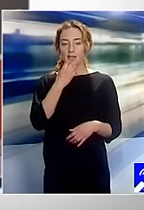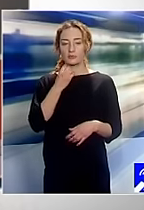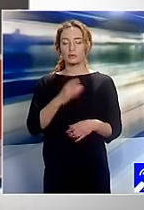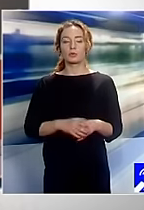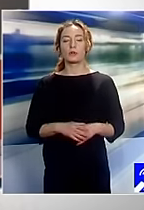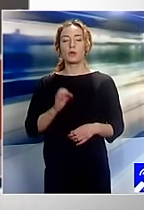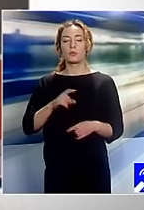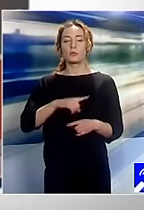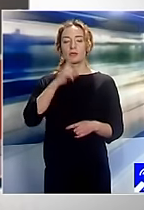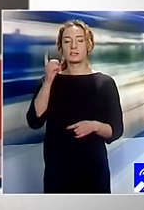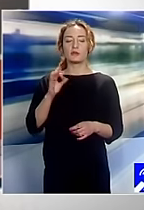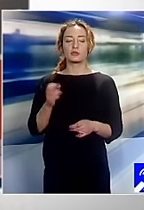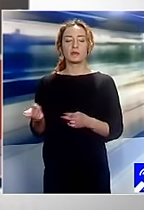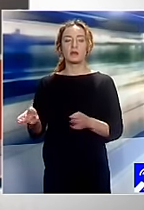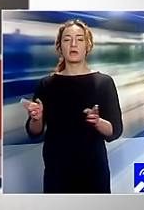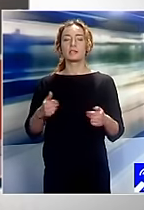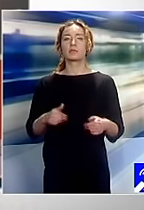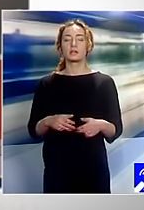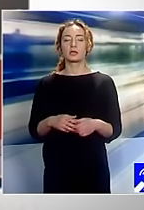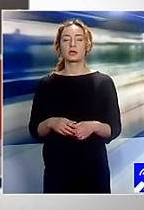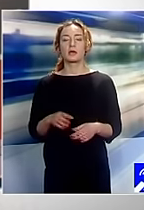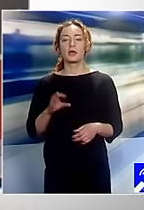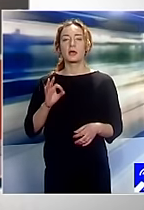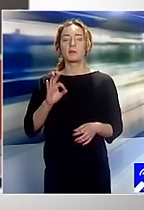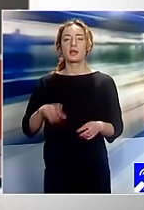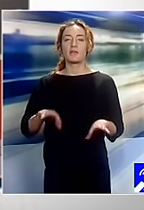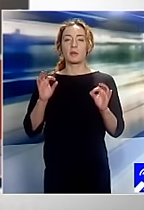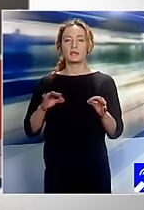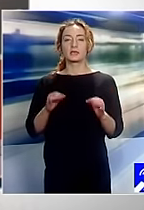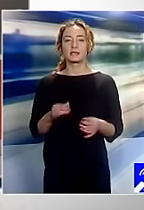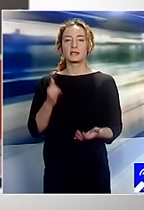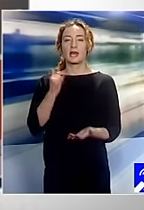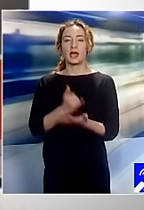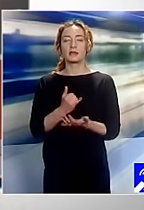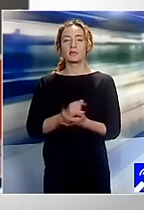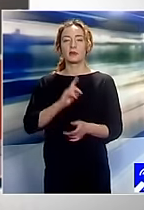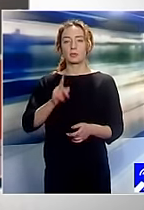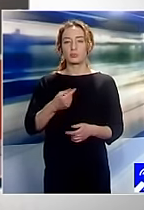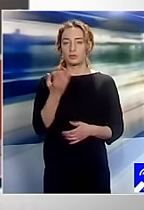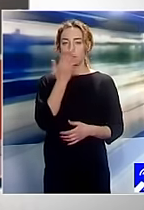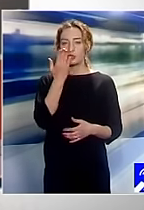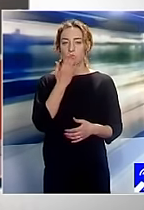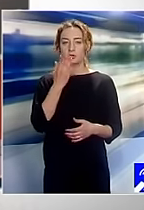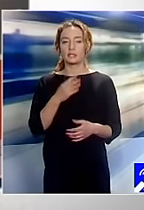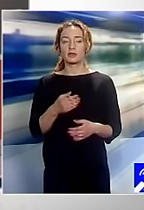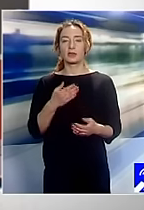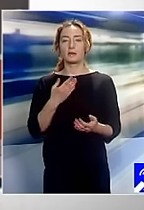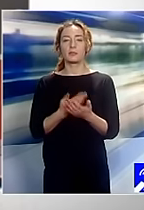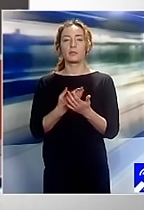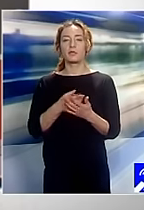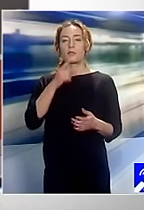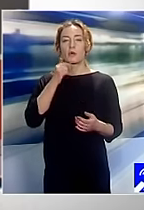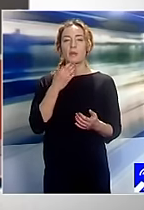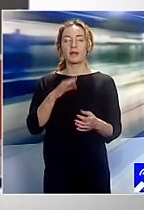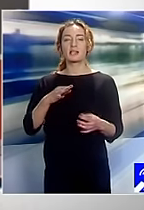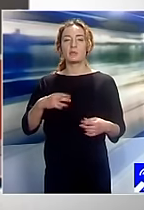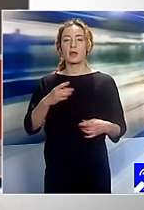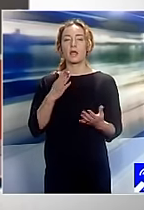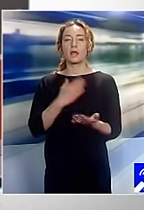ziua, Remus, bine ai revenit! Bună ziua și bine v-am regăsit! În Adevărul puteți citi, pentru că vorbeai despre viroze